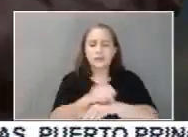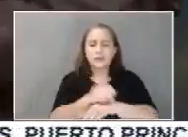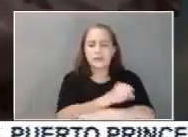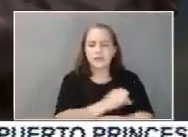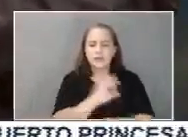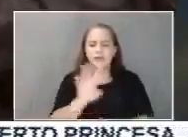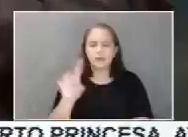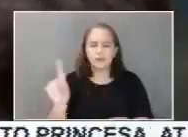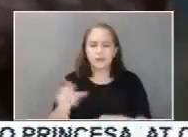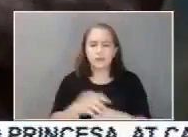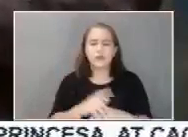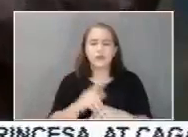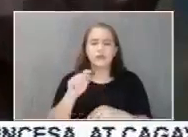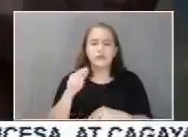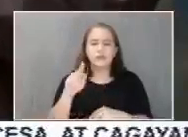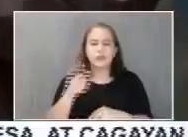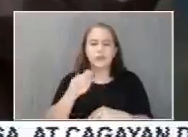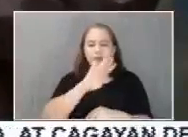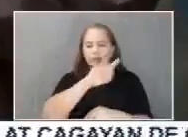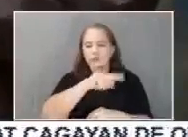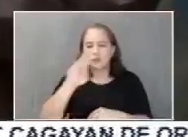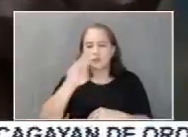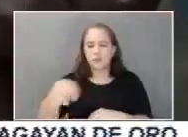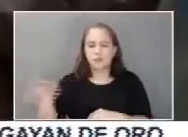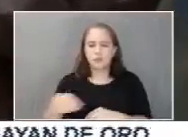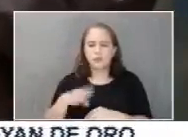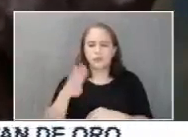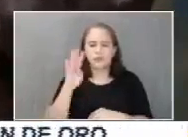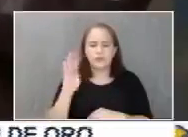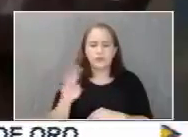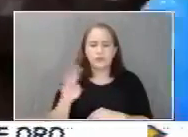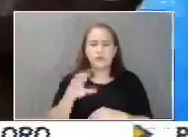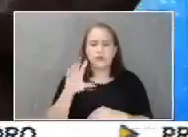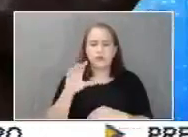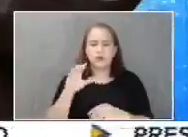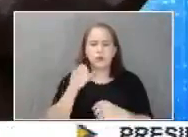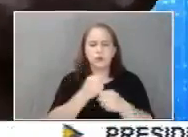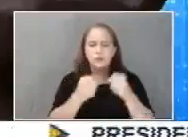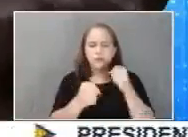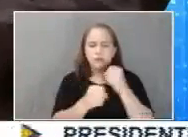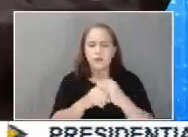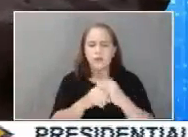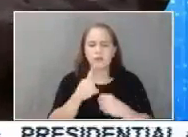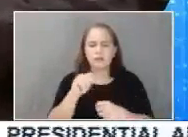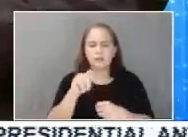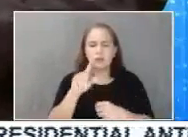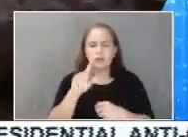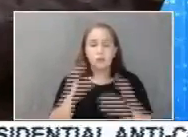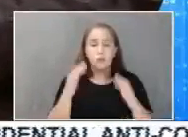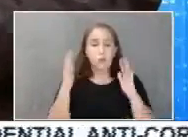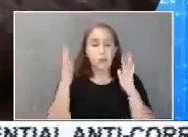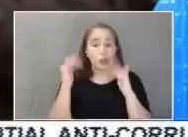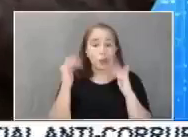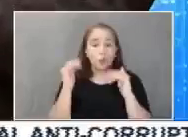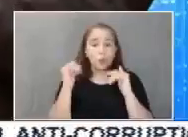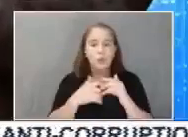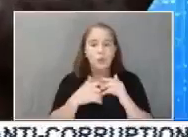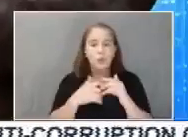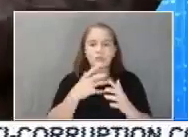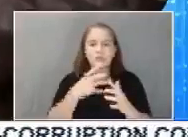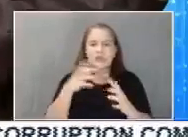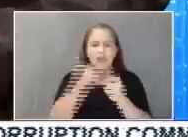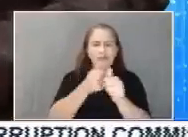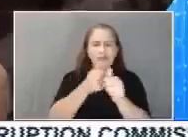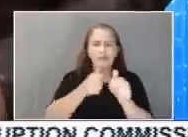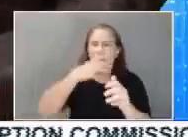sunset naman mamayang gabi, 6:16 ng p.m. At yan po ang inaasahan nating magiging taya ng ating panahon ngayong araw ng